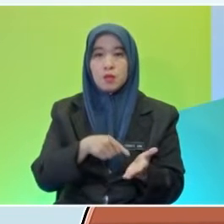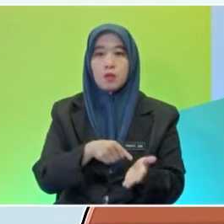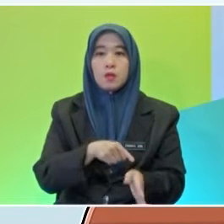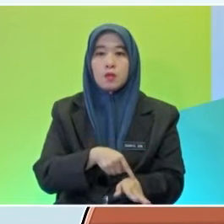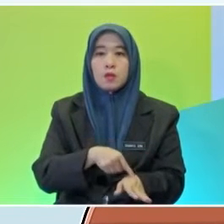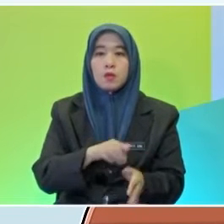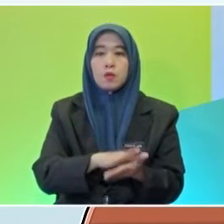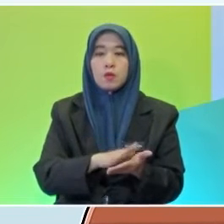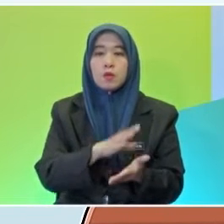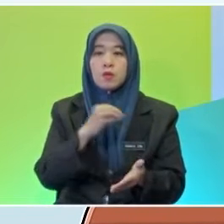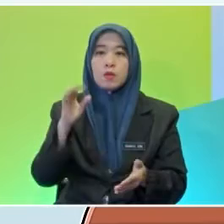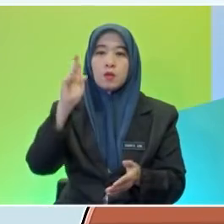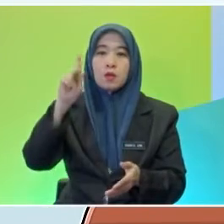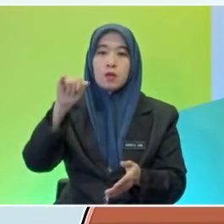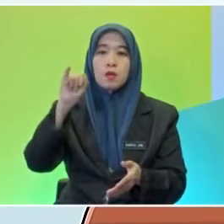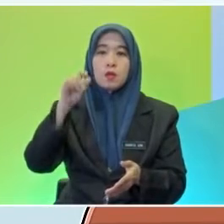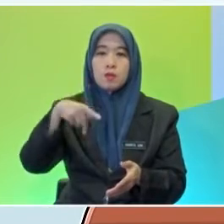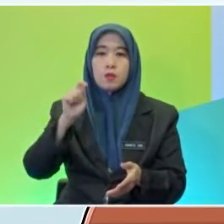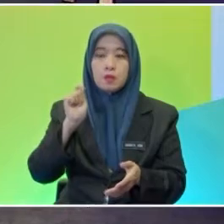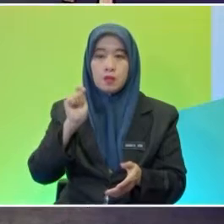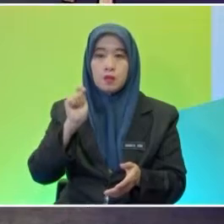institusi pengajian tinggi